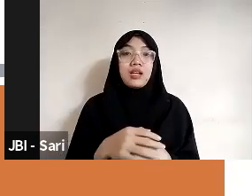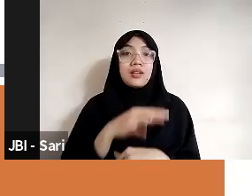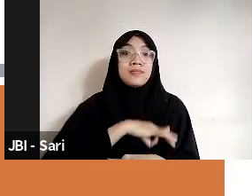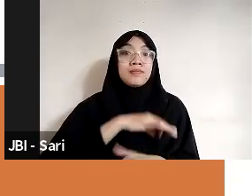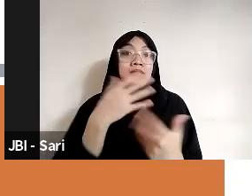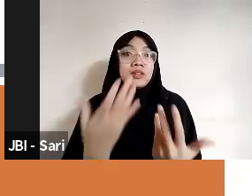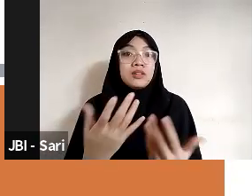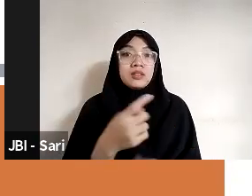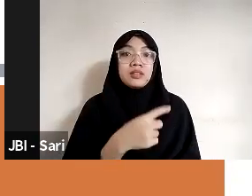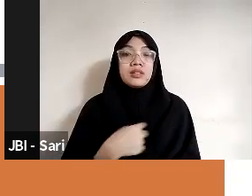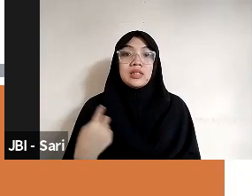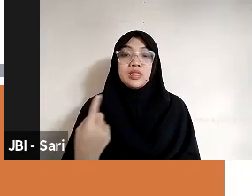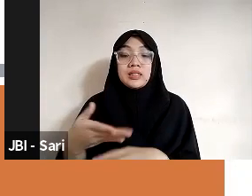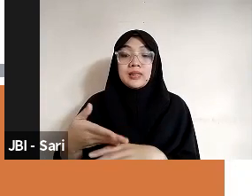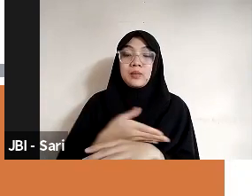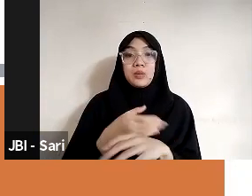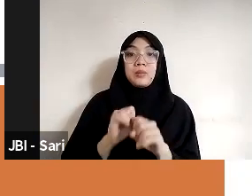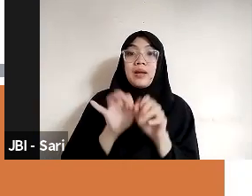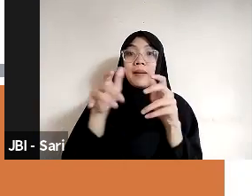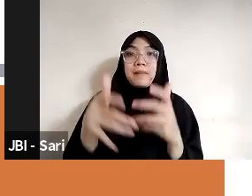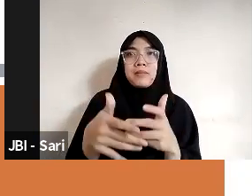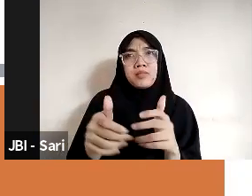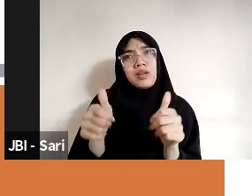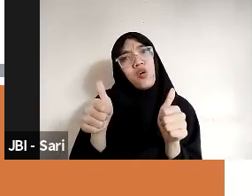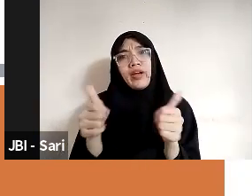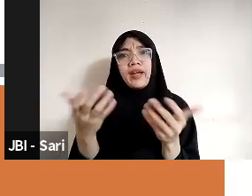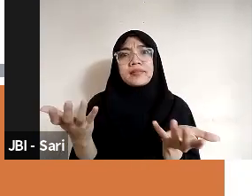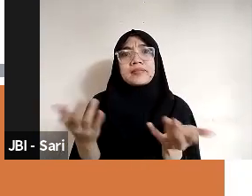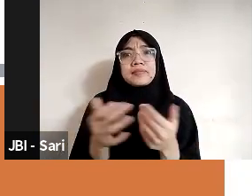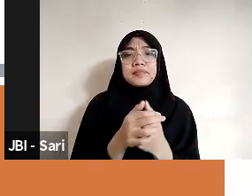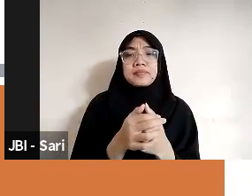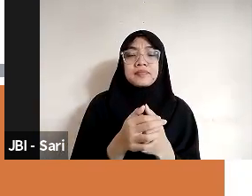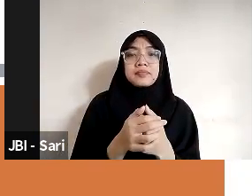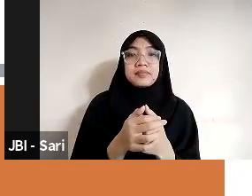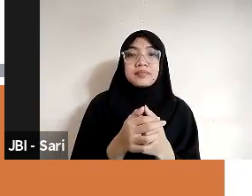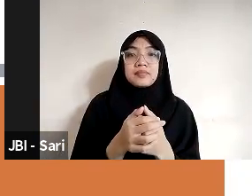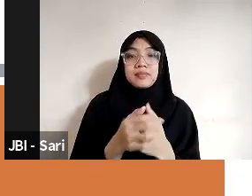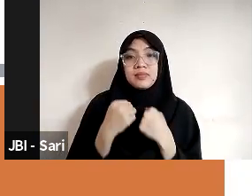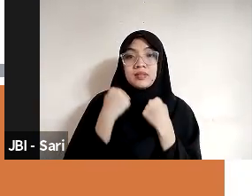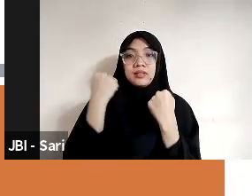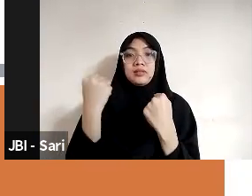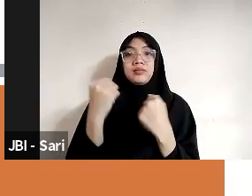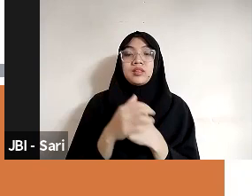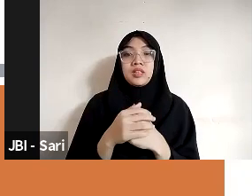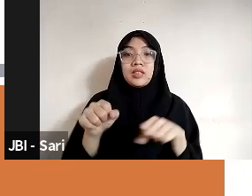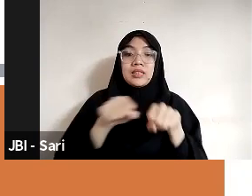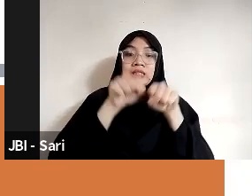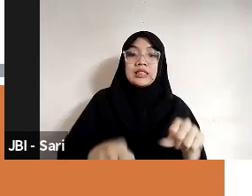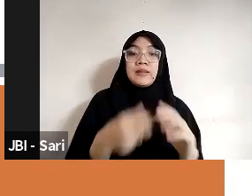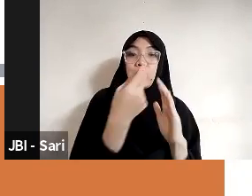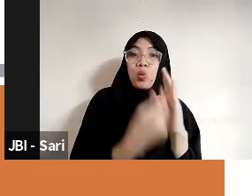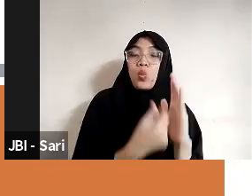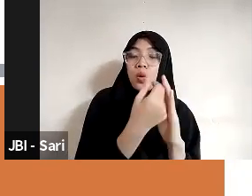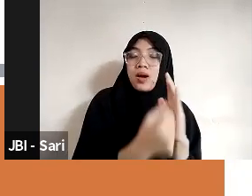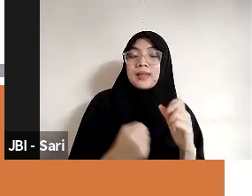itu sebelum pandemi ini secara umum oke gitu ya. Seperti kalau kita sudah sehat, seperti sistem keuangan yang sehat dan